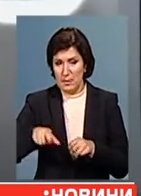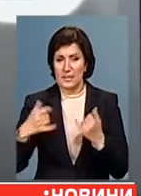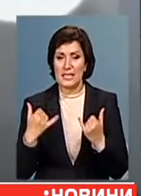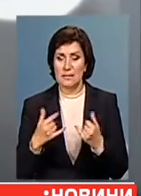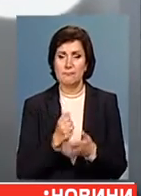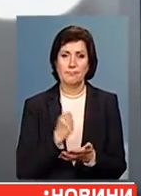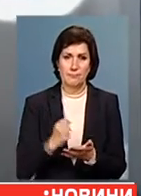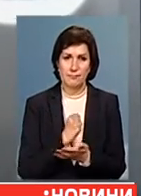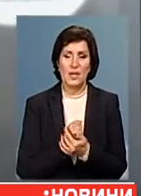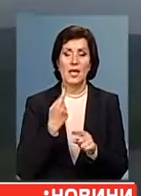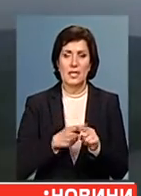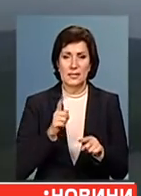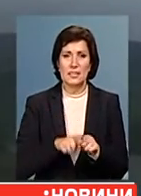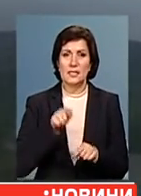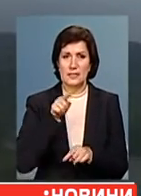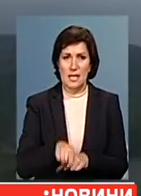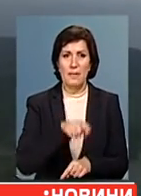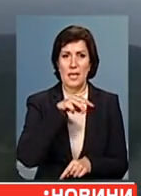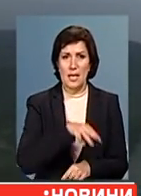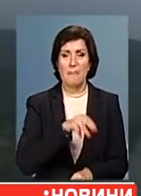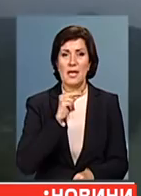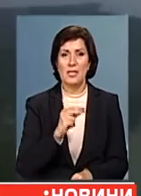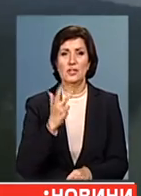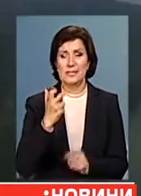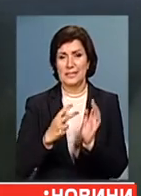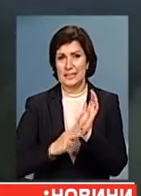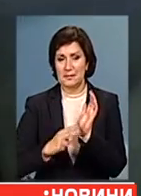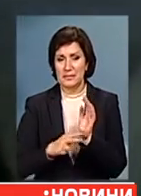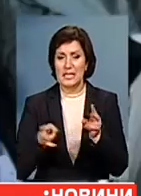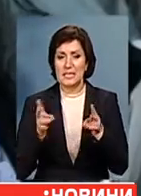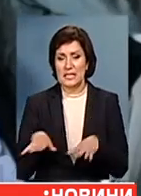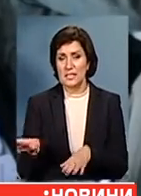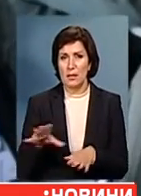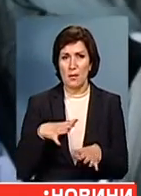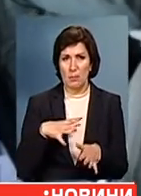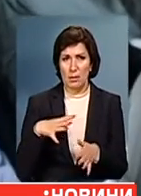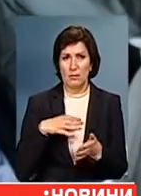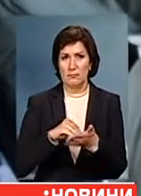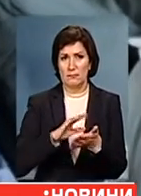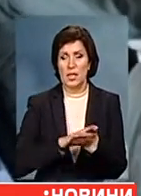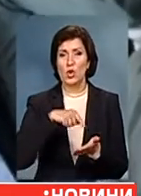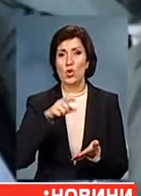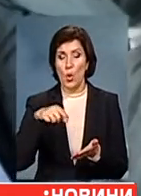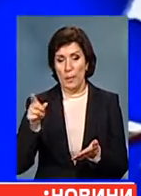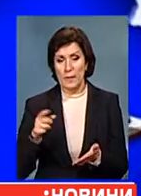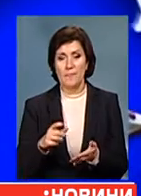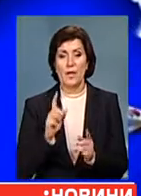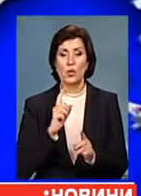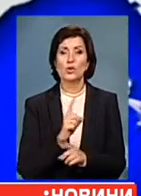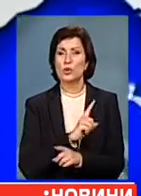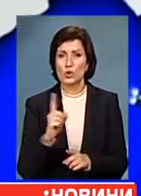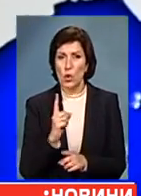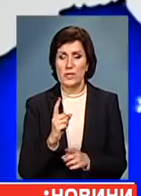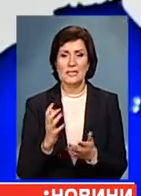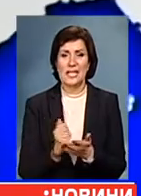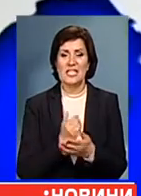вони підтвердили, що це саме MH370. На залишку крила був ідентифікаційний номер. Досі жоден зі